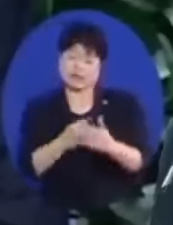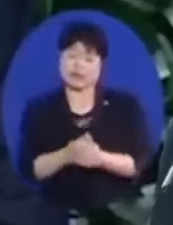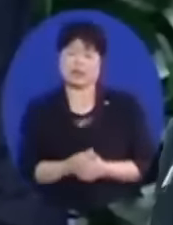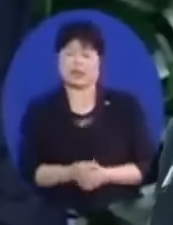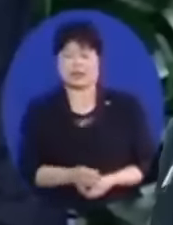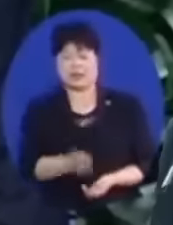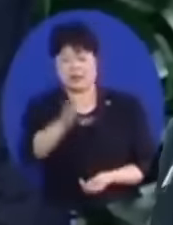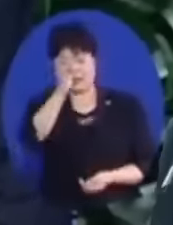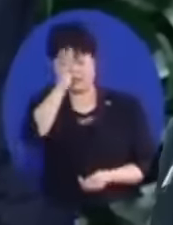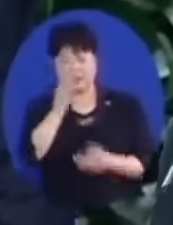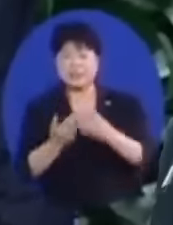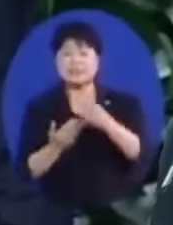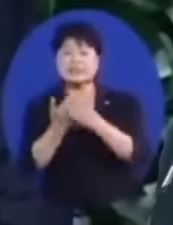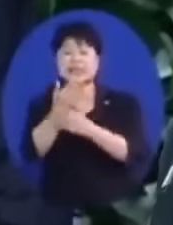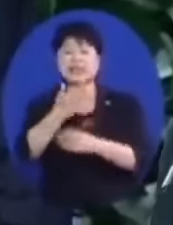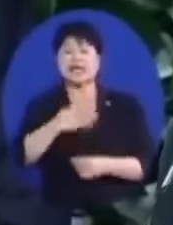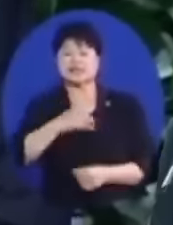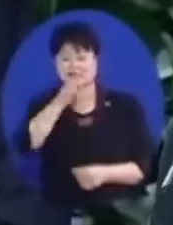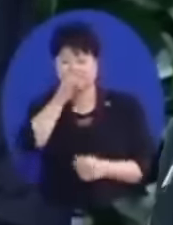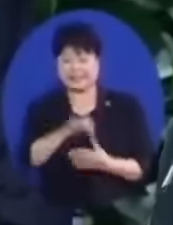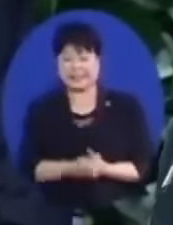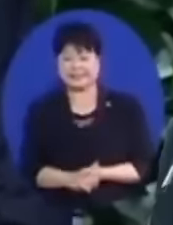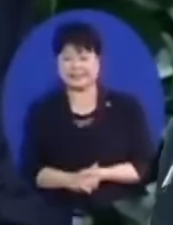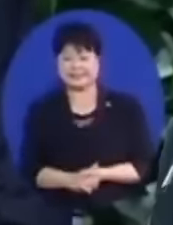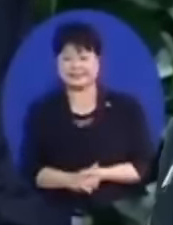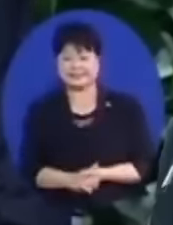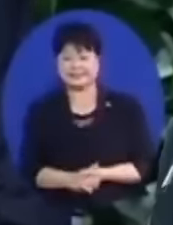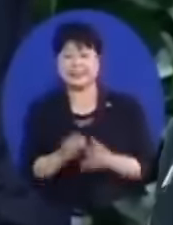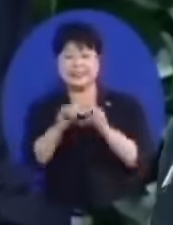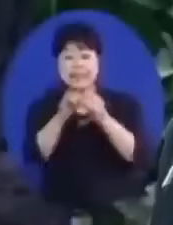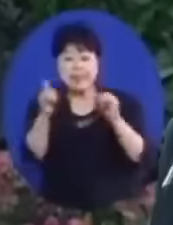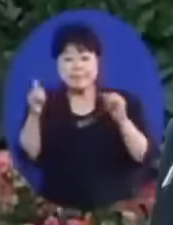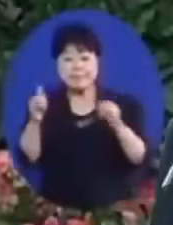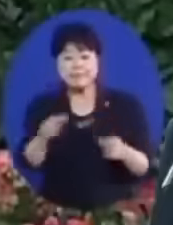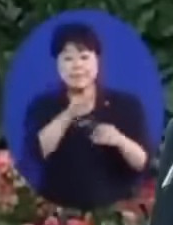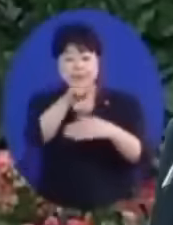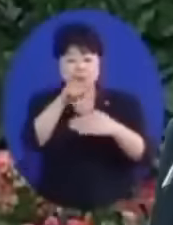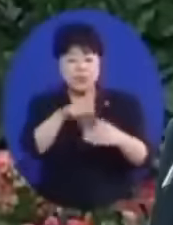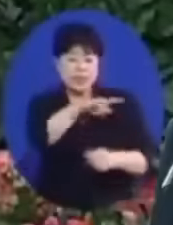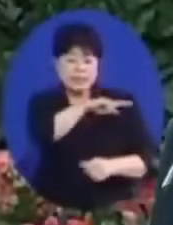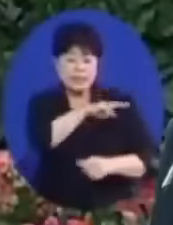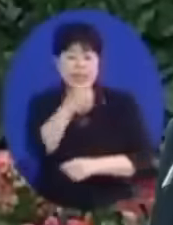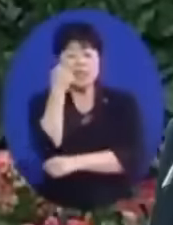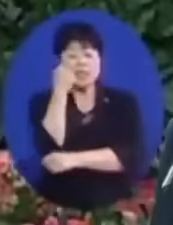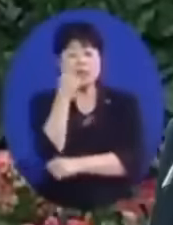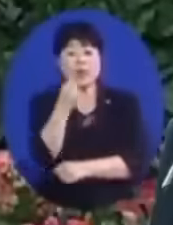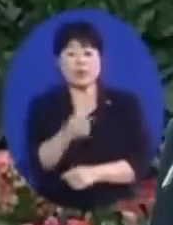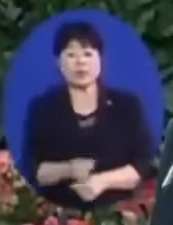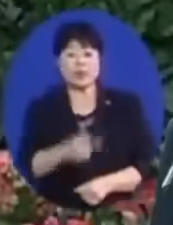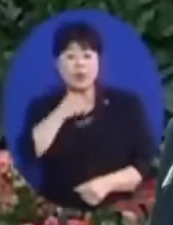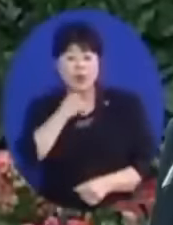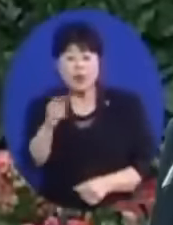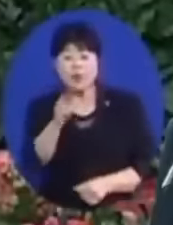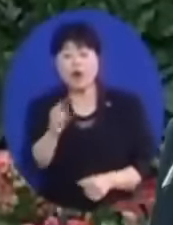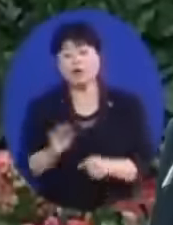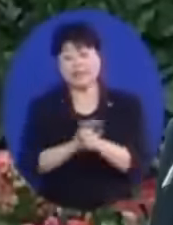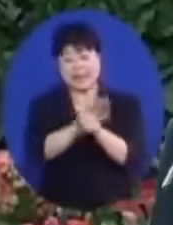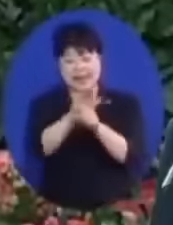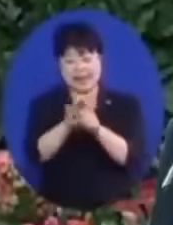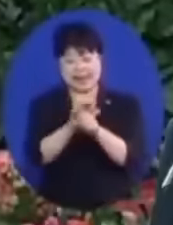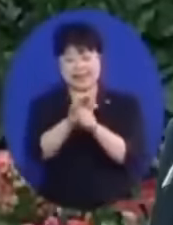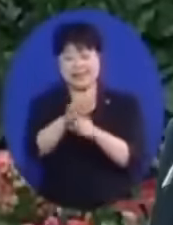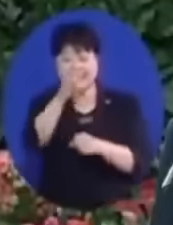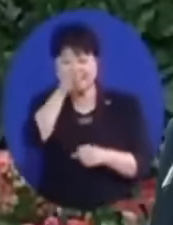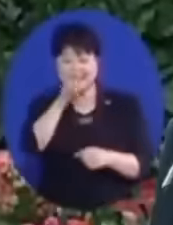병이 난 것을 우리가 알 수가 있는 것입니다. 인간의 삶의 가장 근본적인 요구가 사랑입니다.